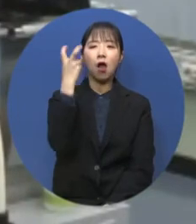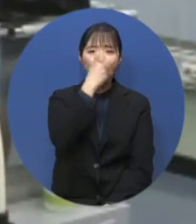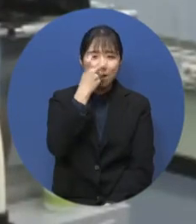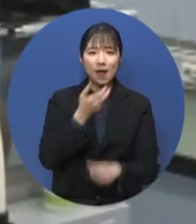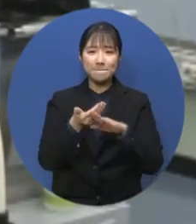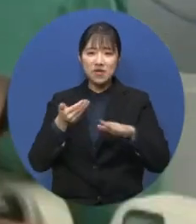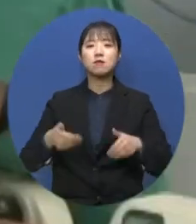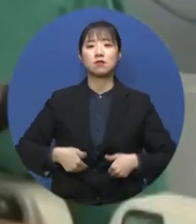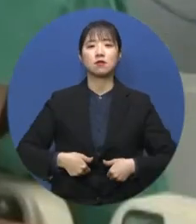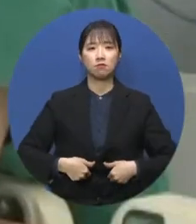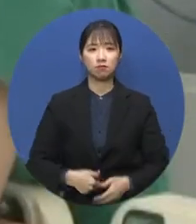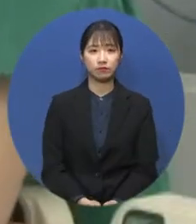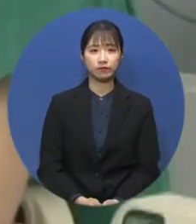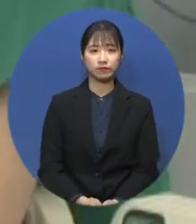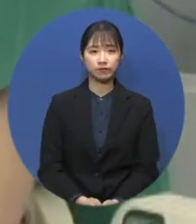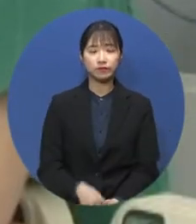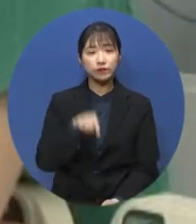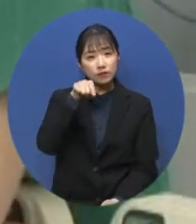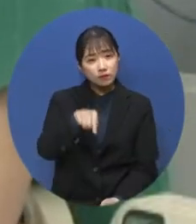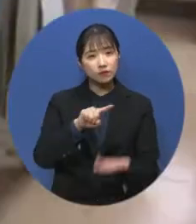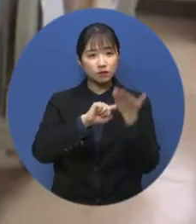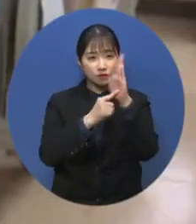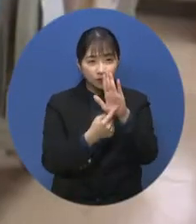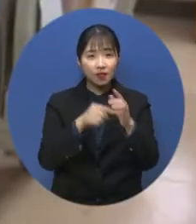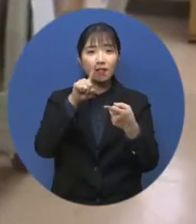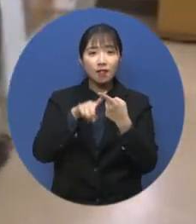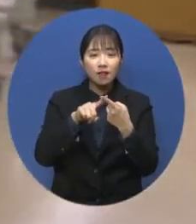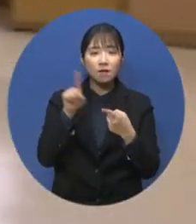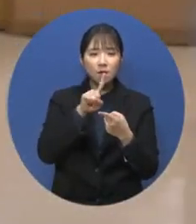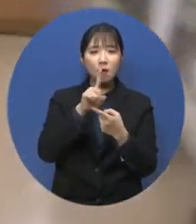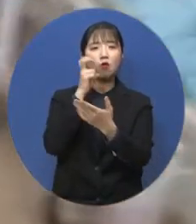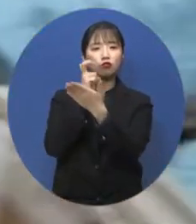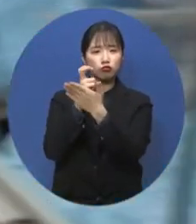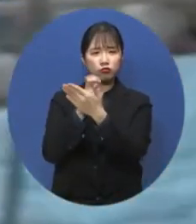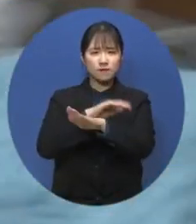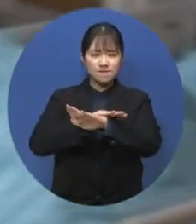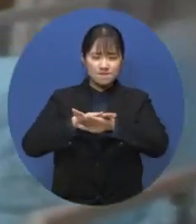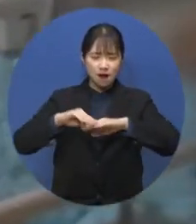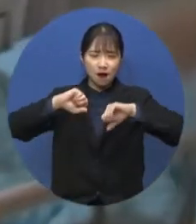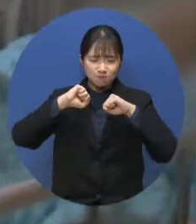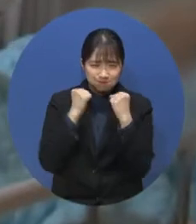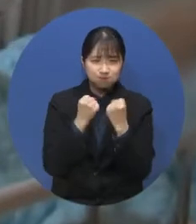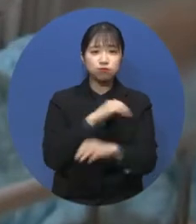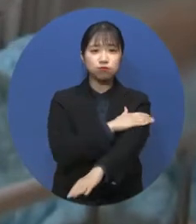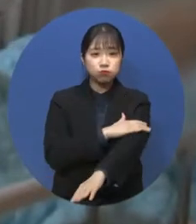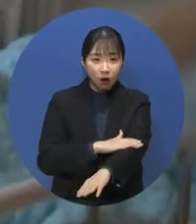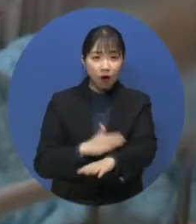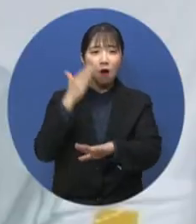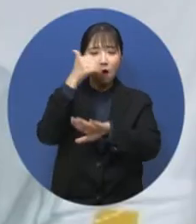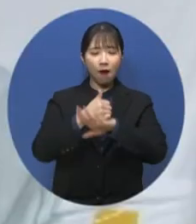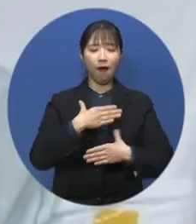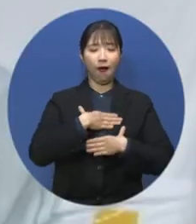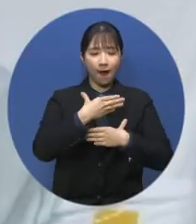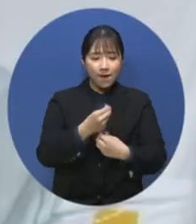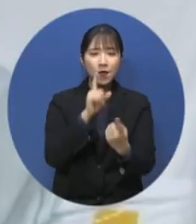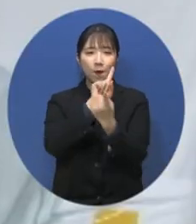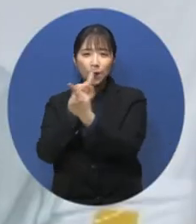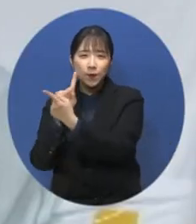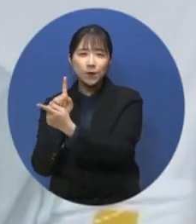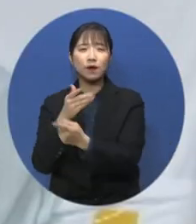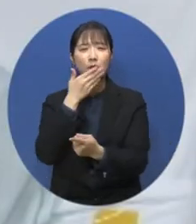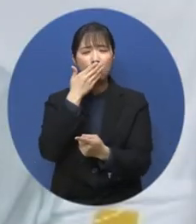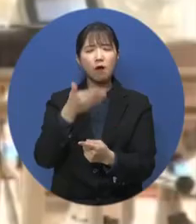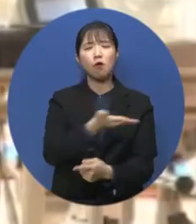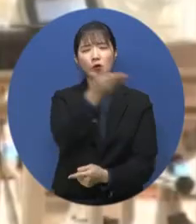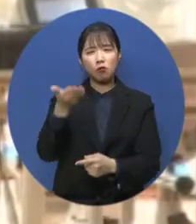합니다. 이번 조치에 대해 중대본은 해당 수칙을 철저히 준수해 안전한 면회를 시행할 수 있도록